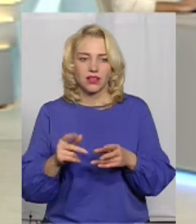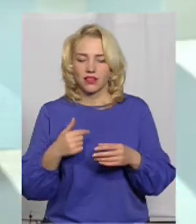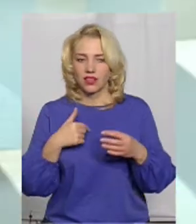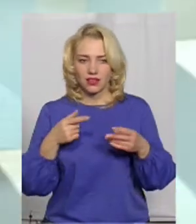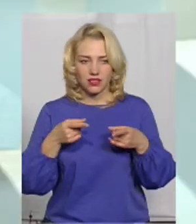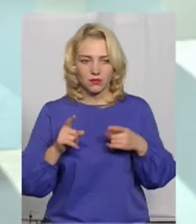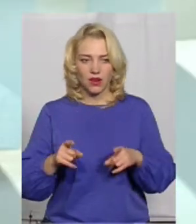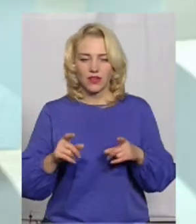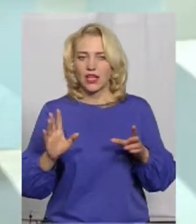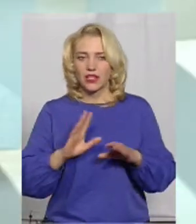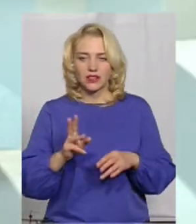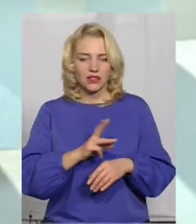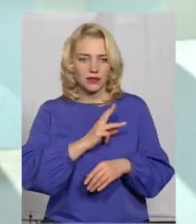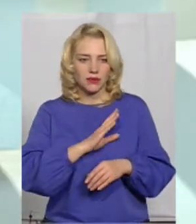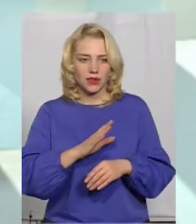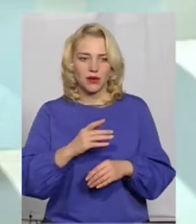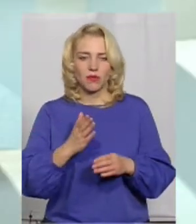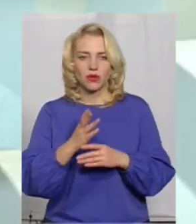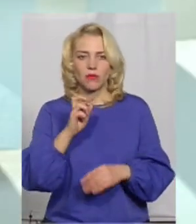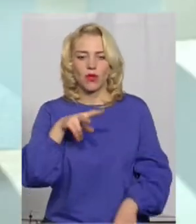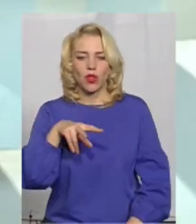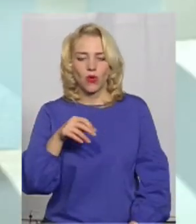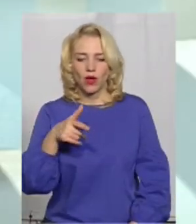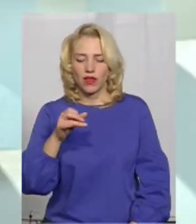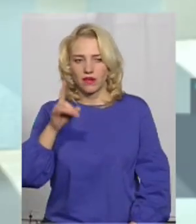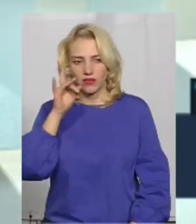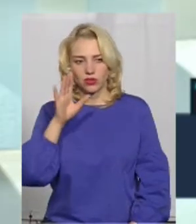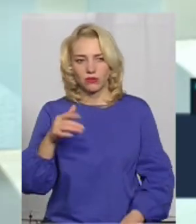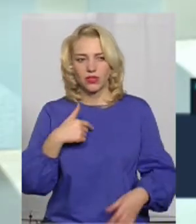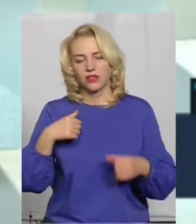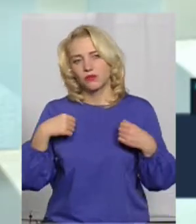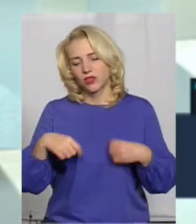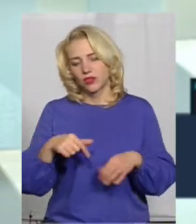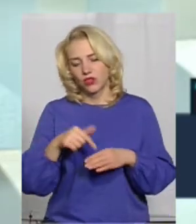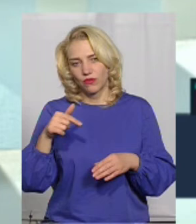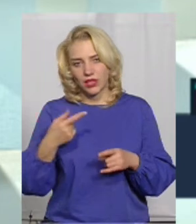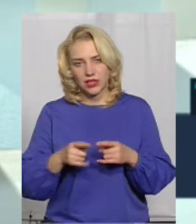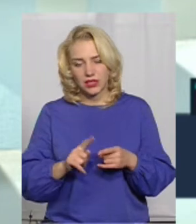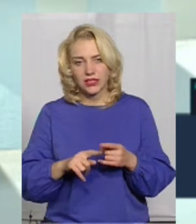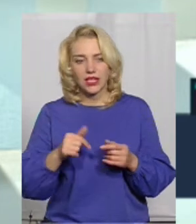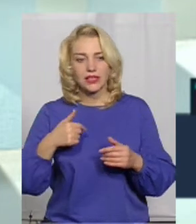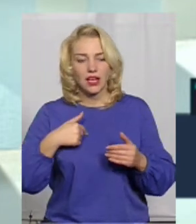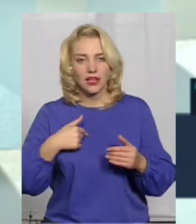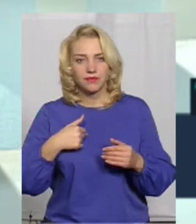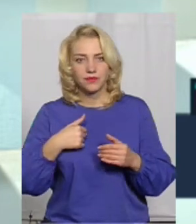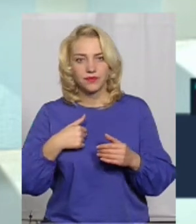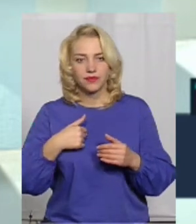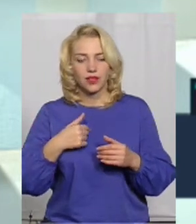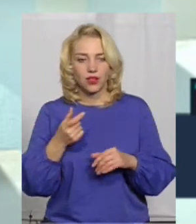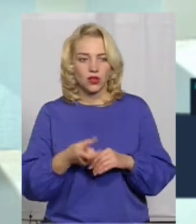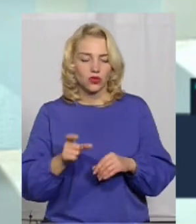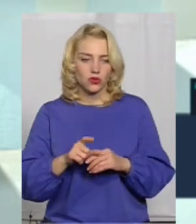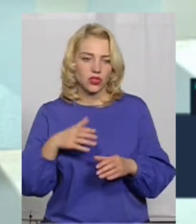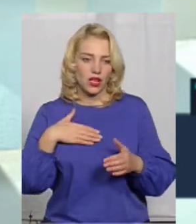не рвалася бути блогером, бути відомою. Я якось спокійно до цього реагувала. Я